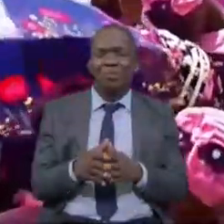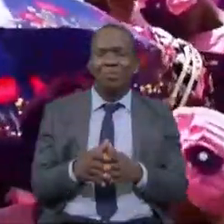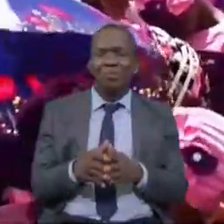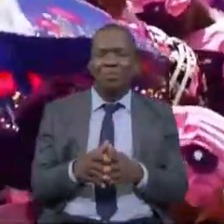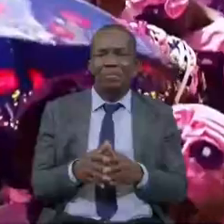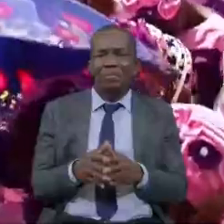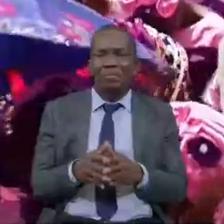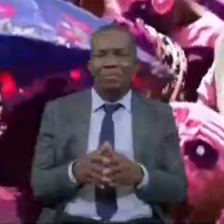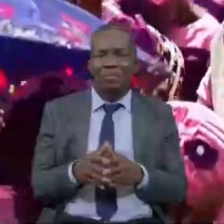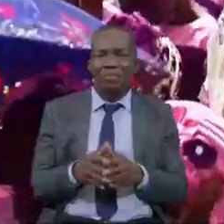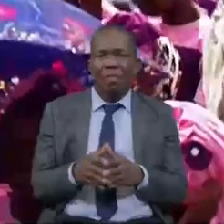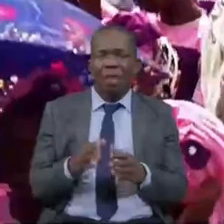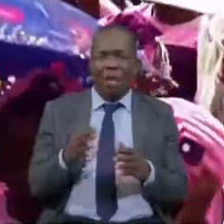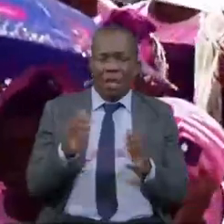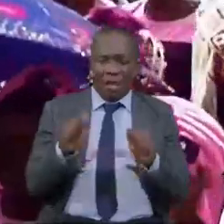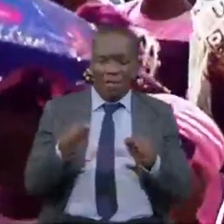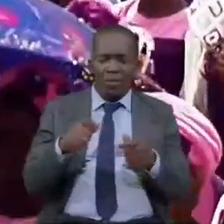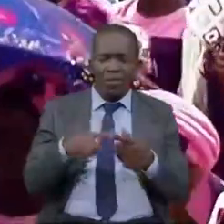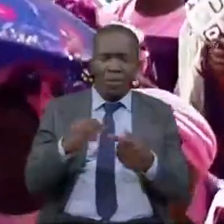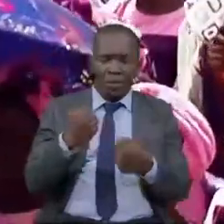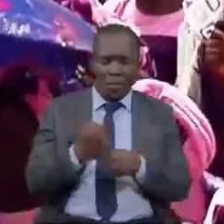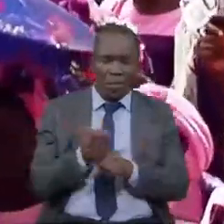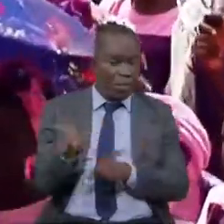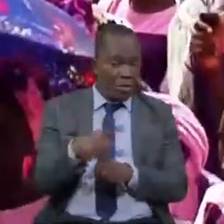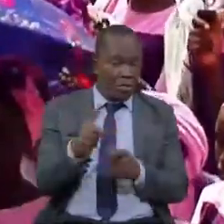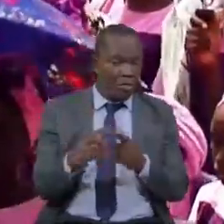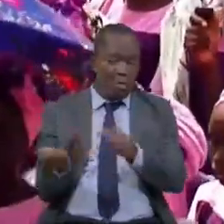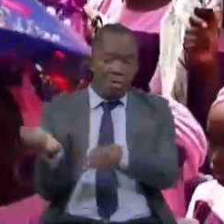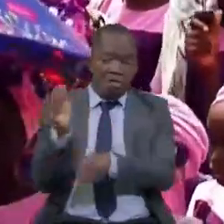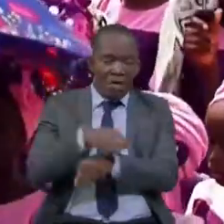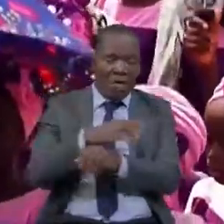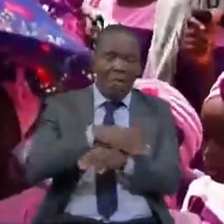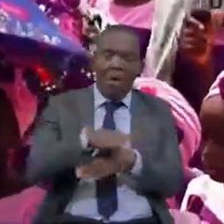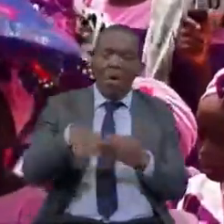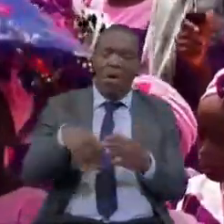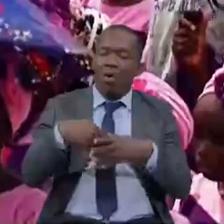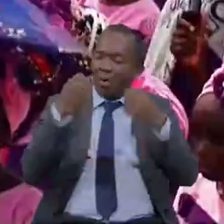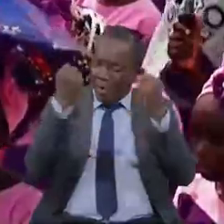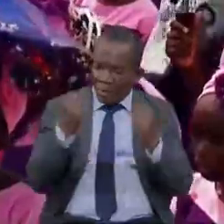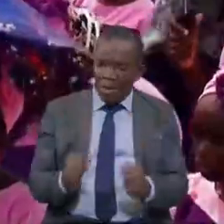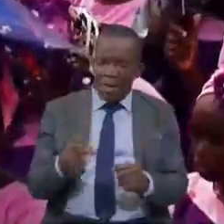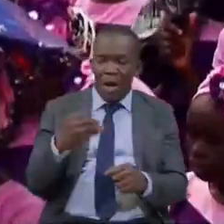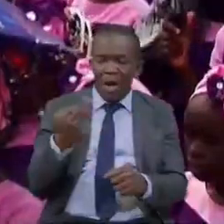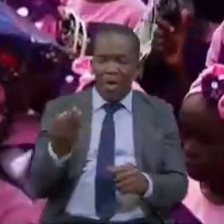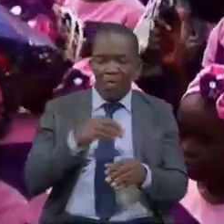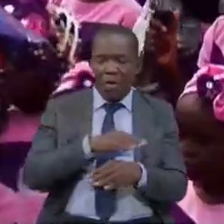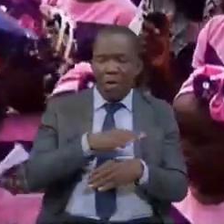capable de faire de toi un vainqueur. Et vainque tout puissant de l'ennemi.